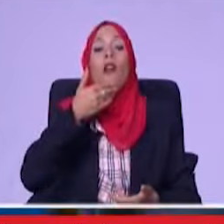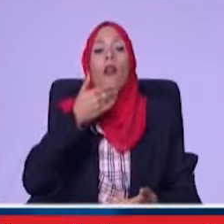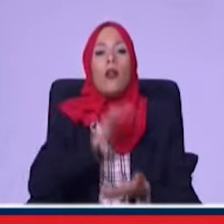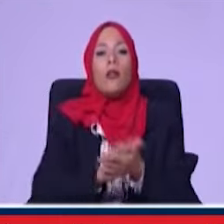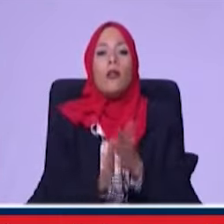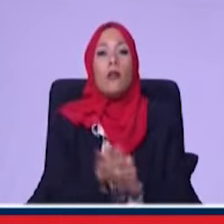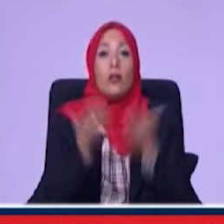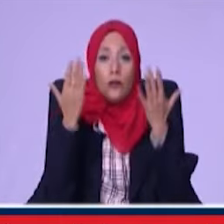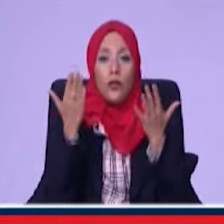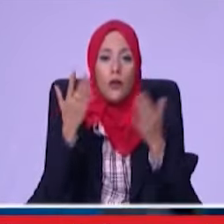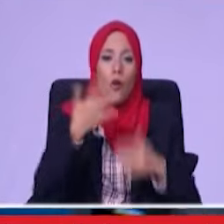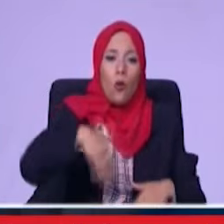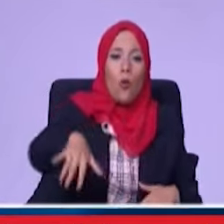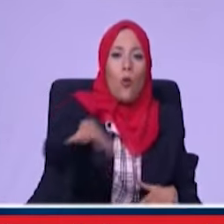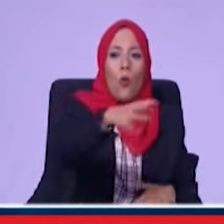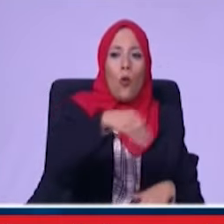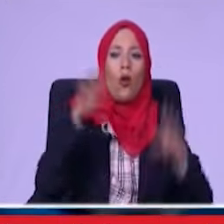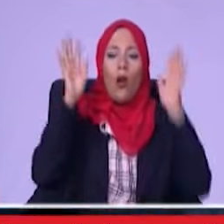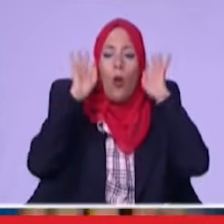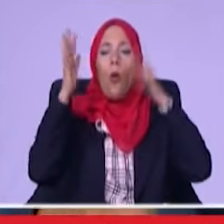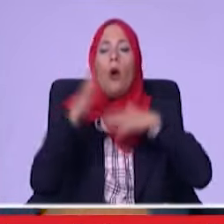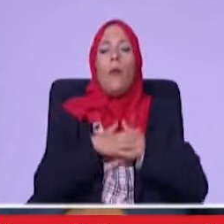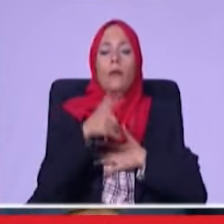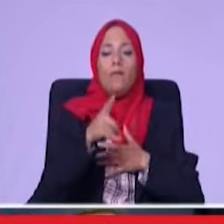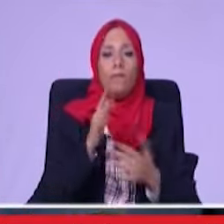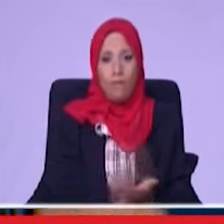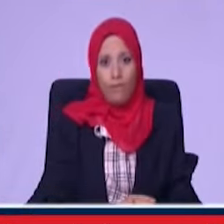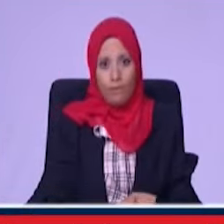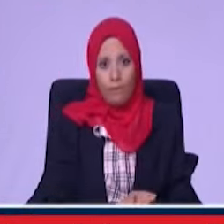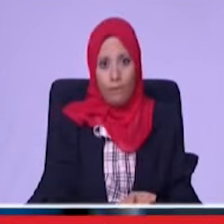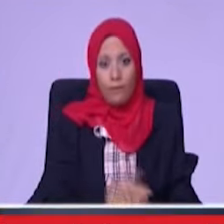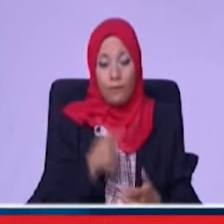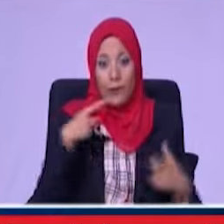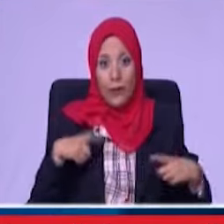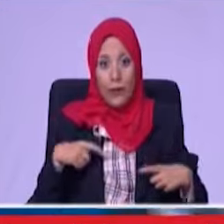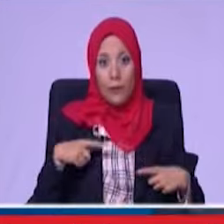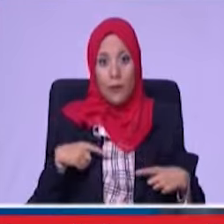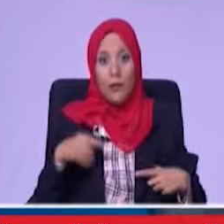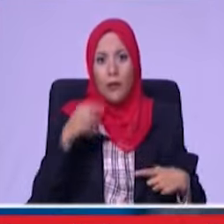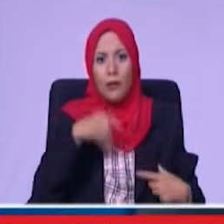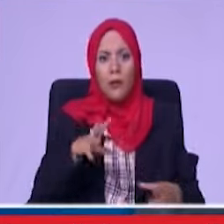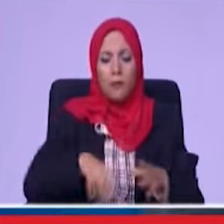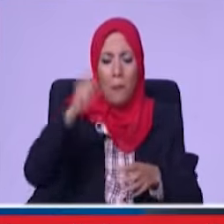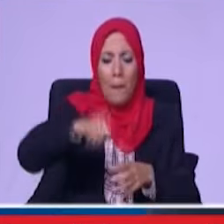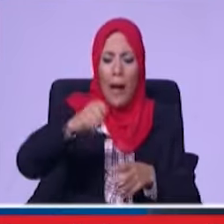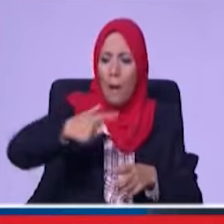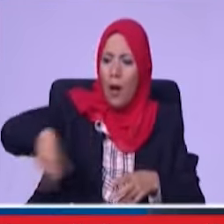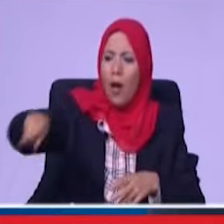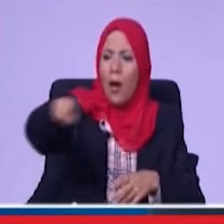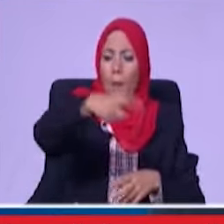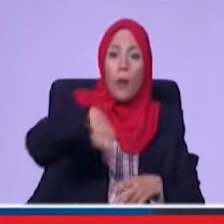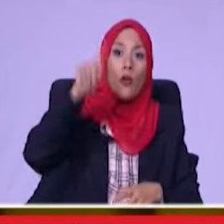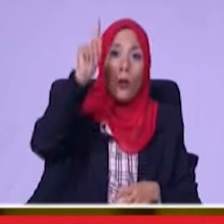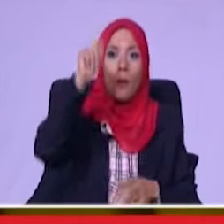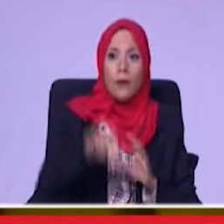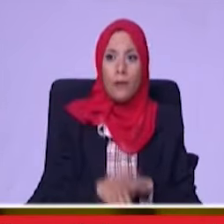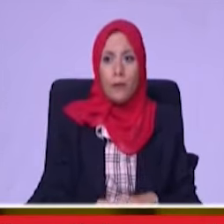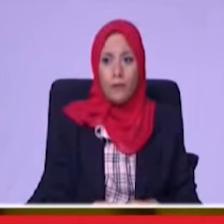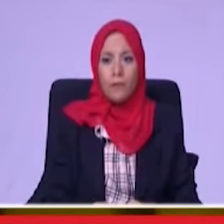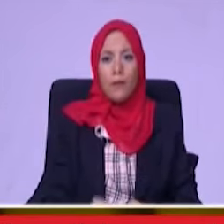واشفع تشفع. الله أكبر، اسمها الشفاعة العظمى، وتنصب المحكمة الإلهية وتغير